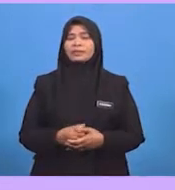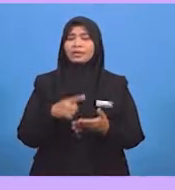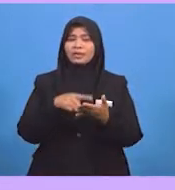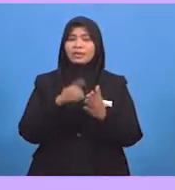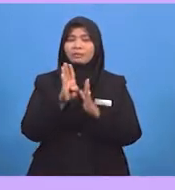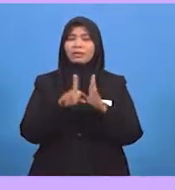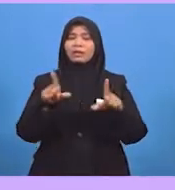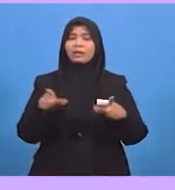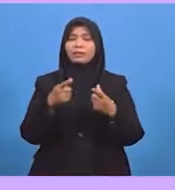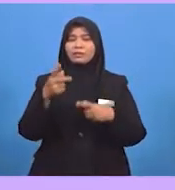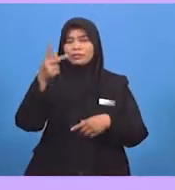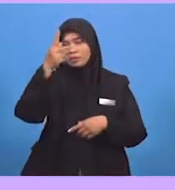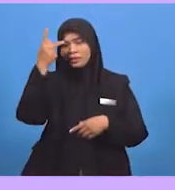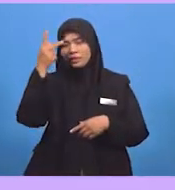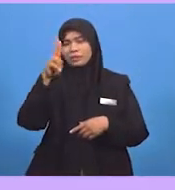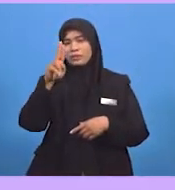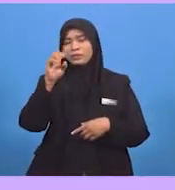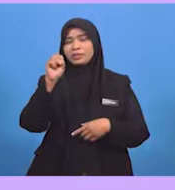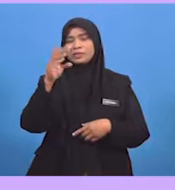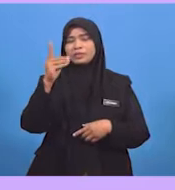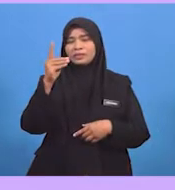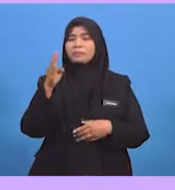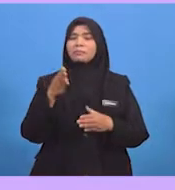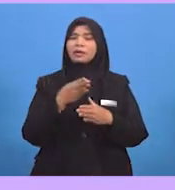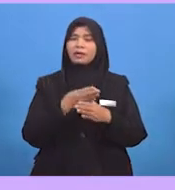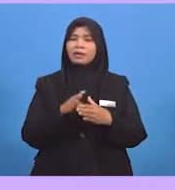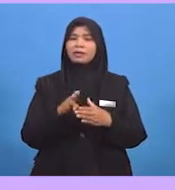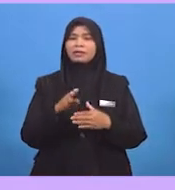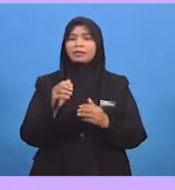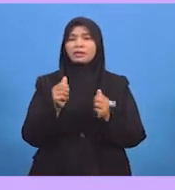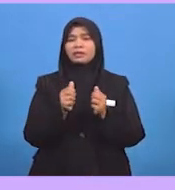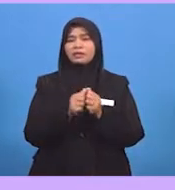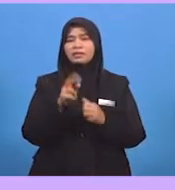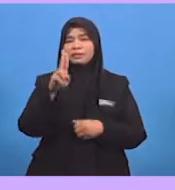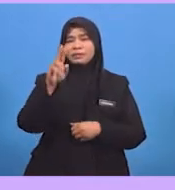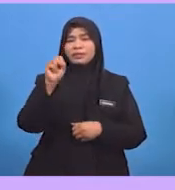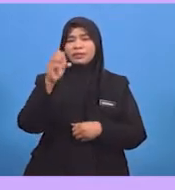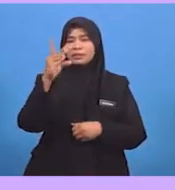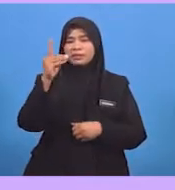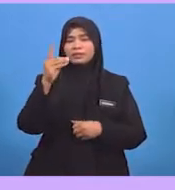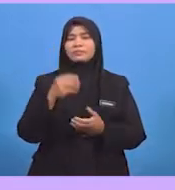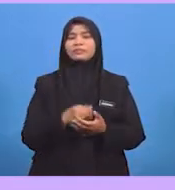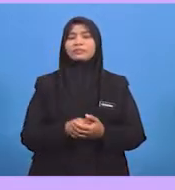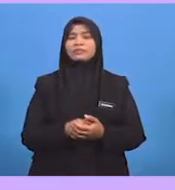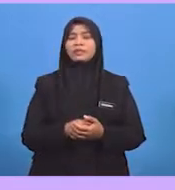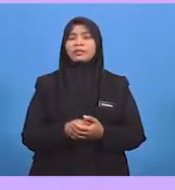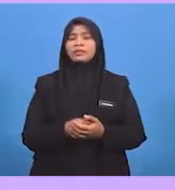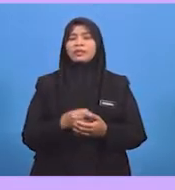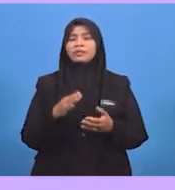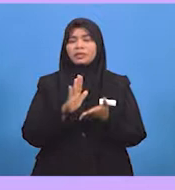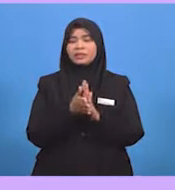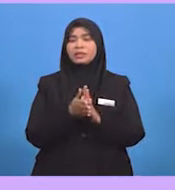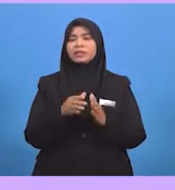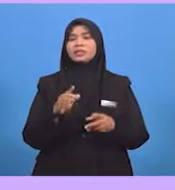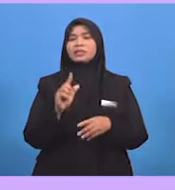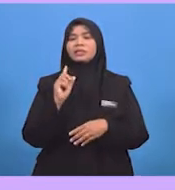Ini berlaku kerana USD dibahagi dengan USD. Jawapannya adalah 1. Maka tinggal nilai RM